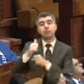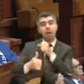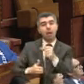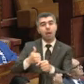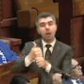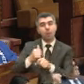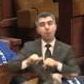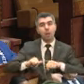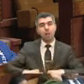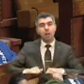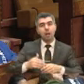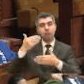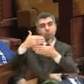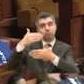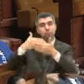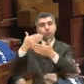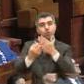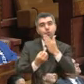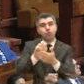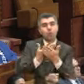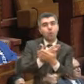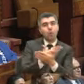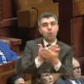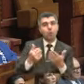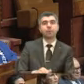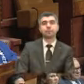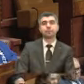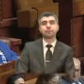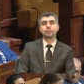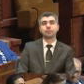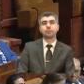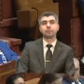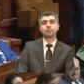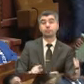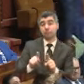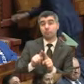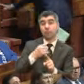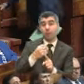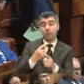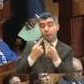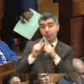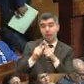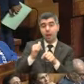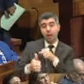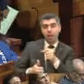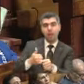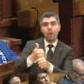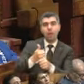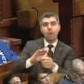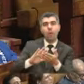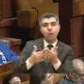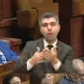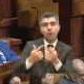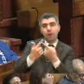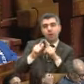والرياضة تؤهل عدد كبير من دور الشباب، ولكن هذا التأهيل يكون سنويا وفي كثير من التكرار